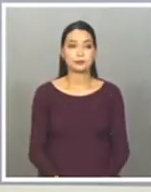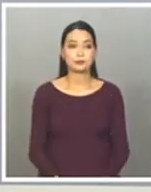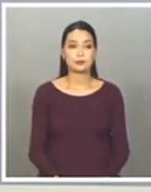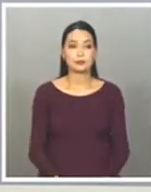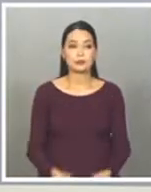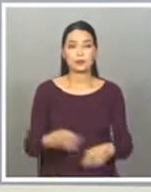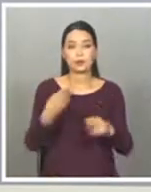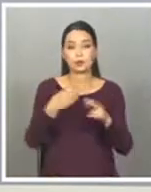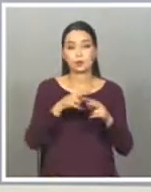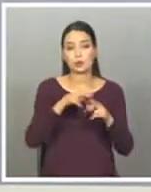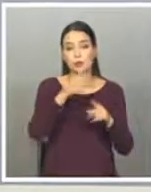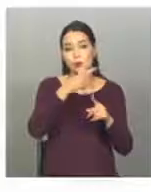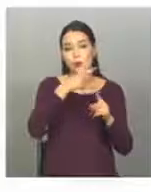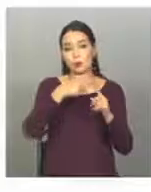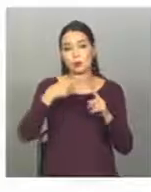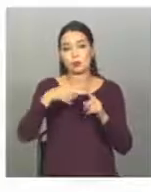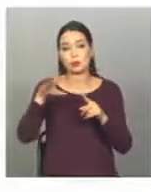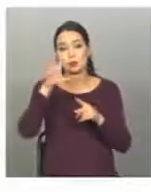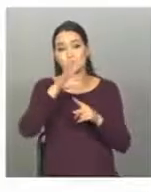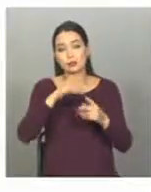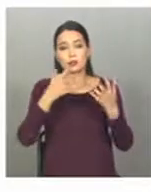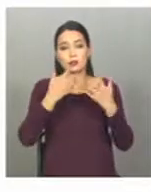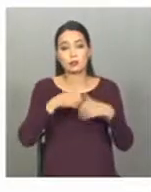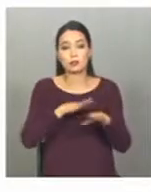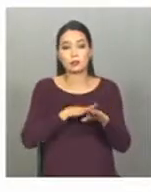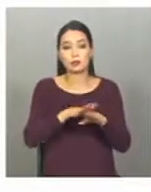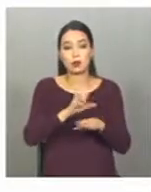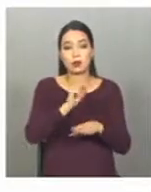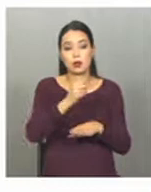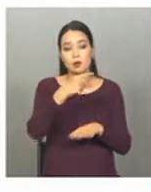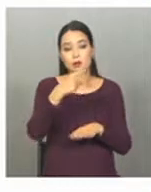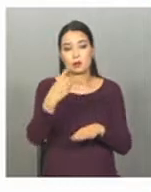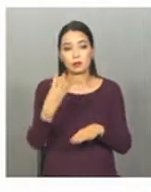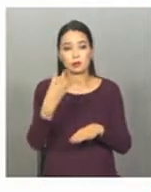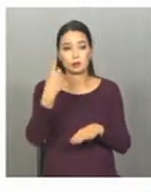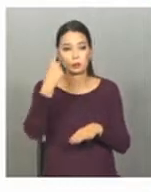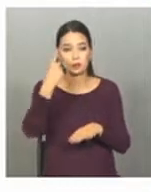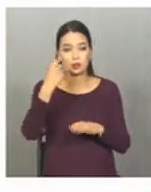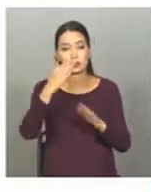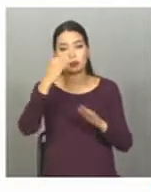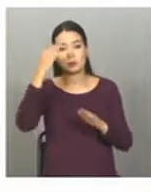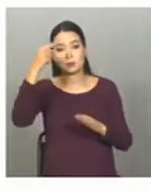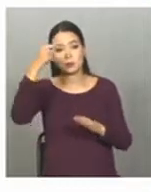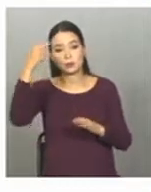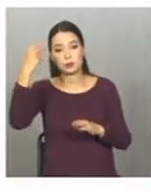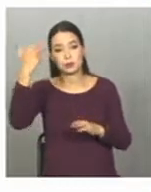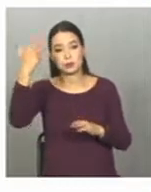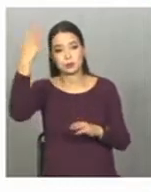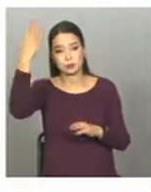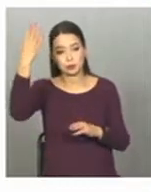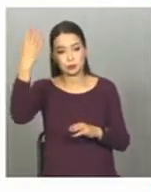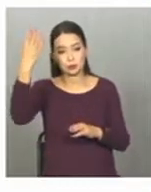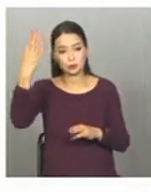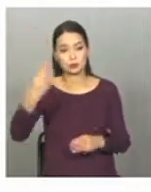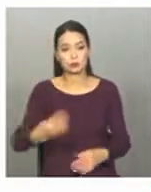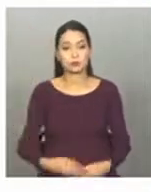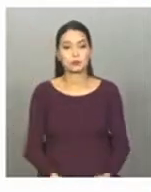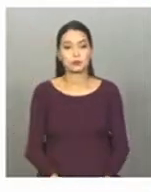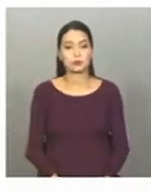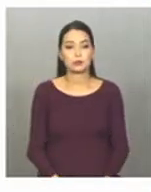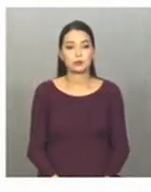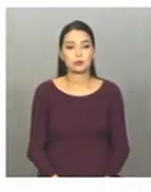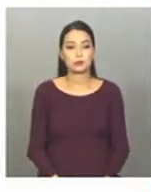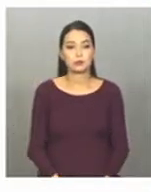бөлшектерге амалдар орындайтын болсақ, а-ның минус 4-ден 1 дәрежесінің минус 3-ден 4 дәрежесі болады.